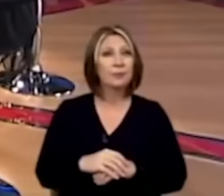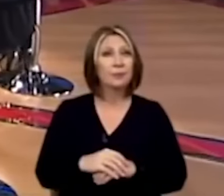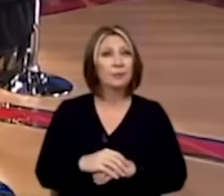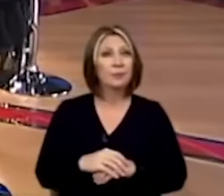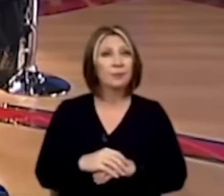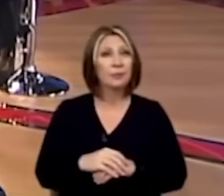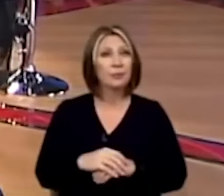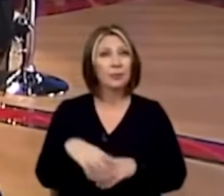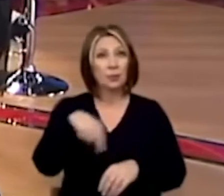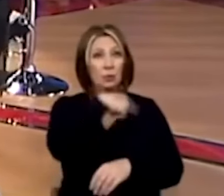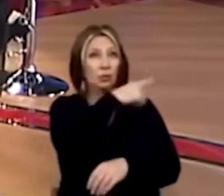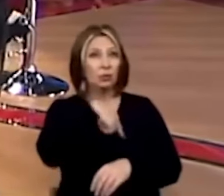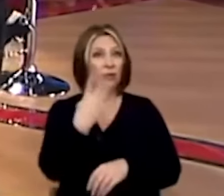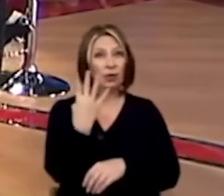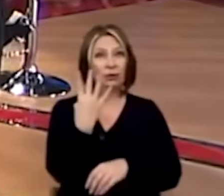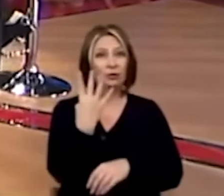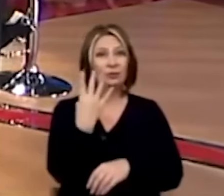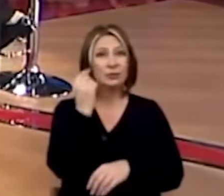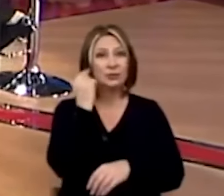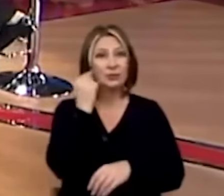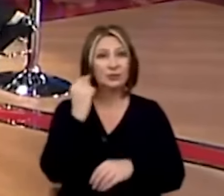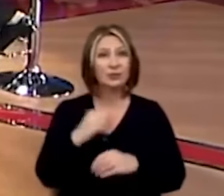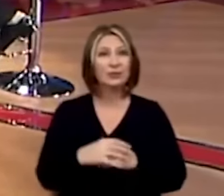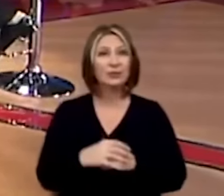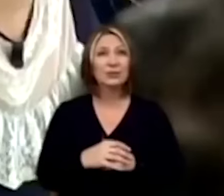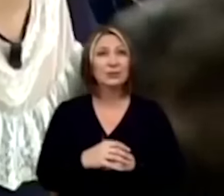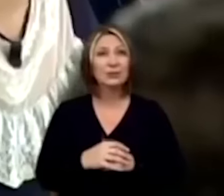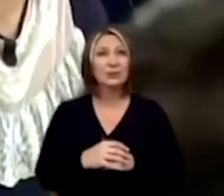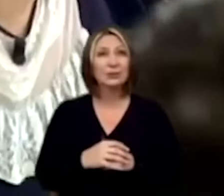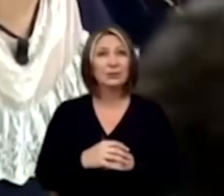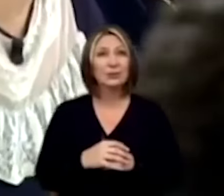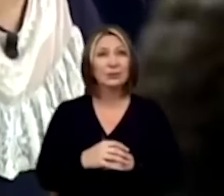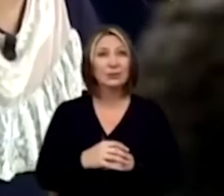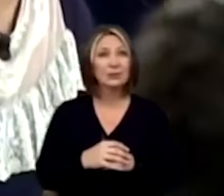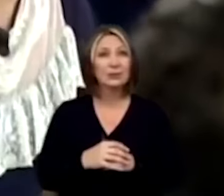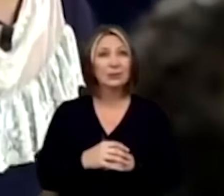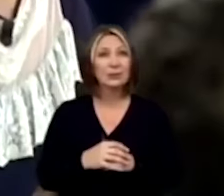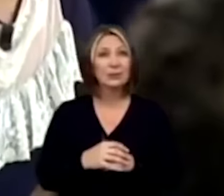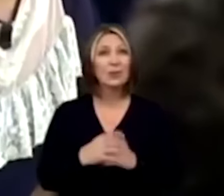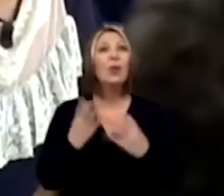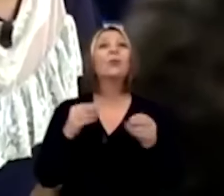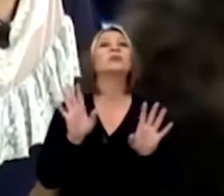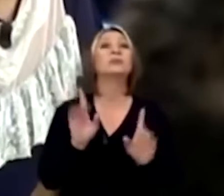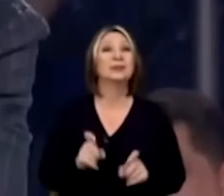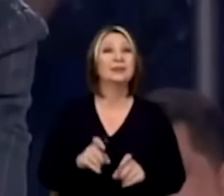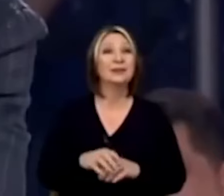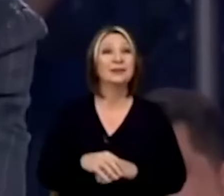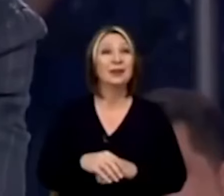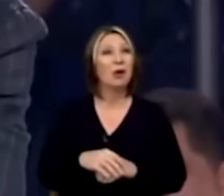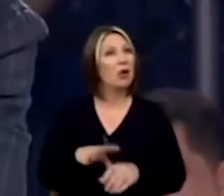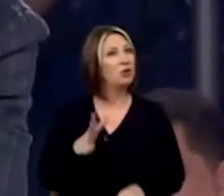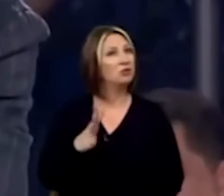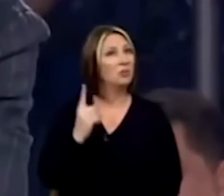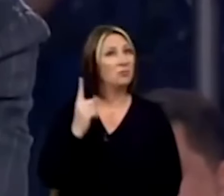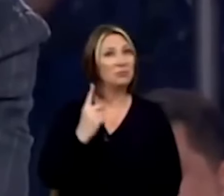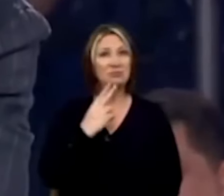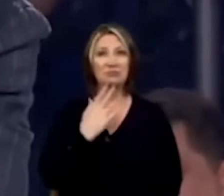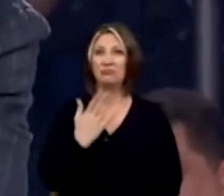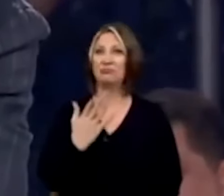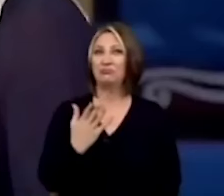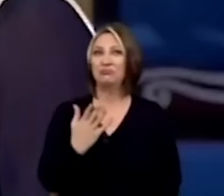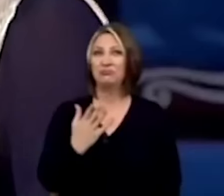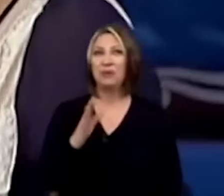Evet. 4 kişi. Evet. Böylece. Olmamış mı? Hayır, acayip iç gıcıklayıcı bir